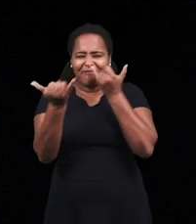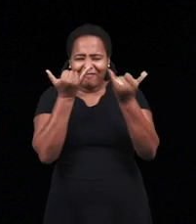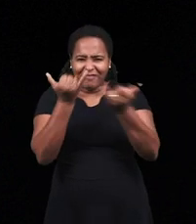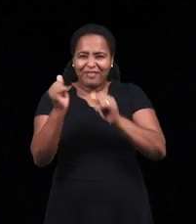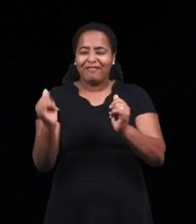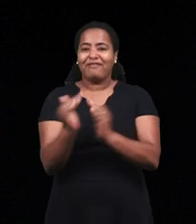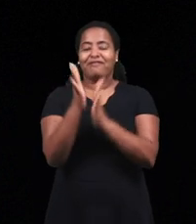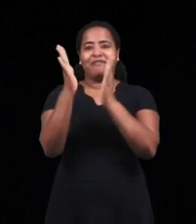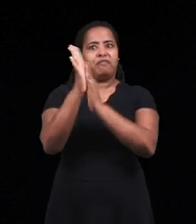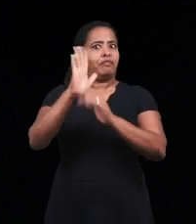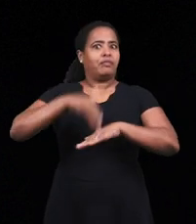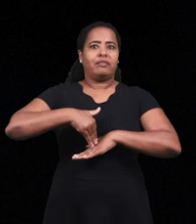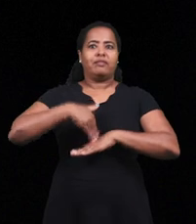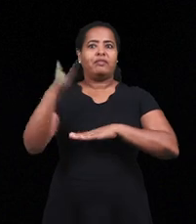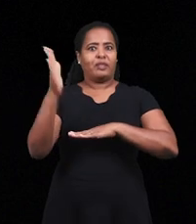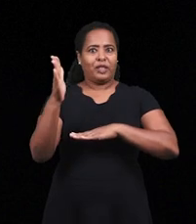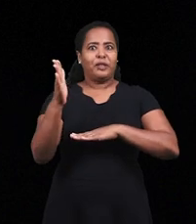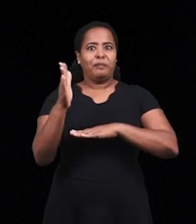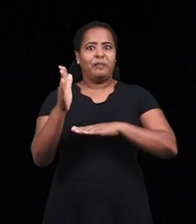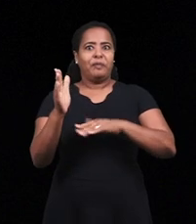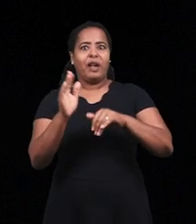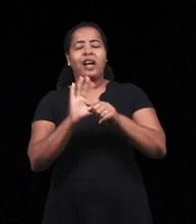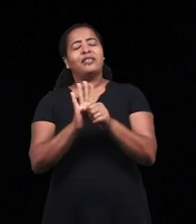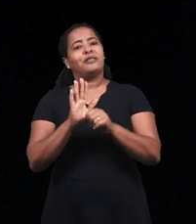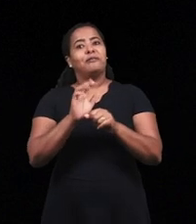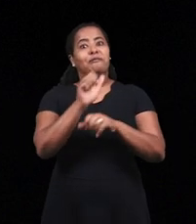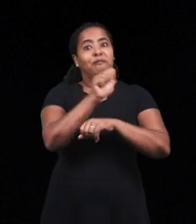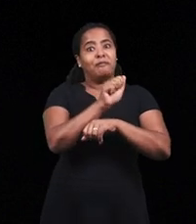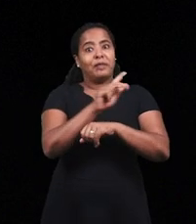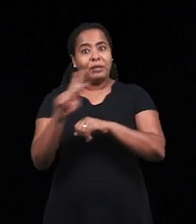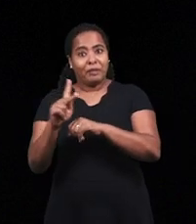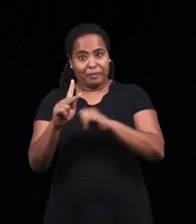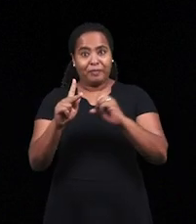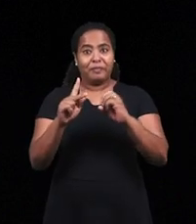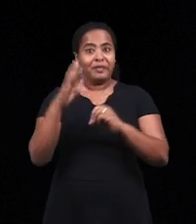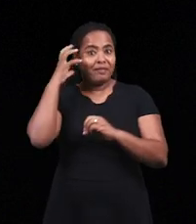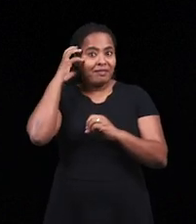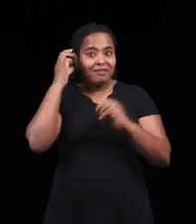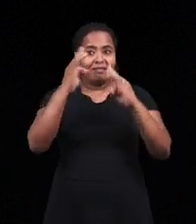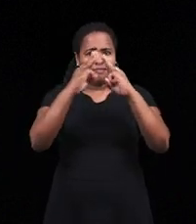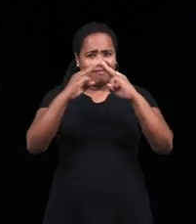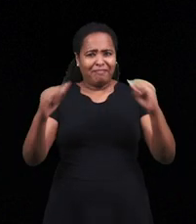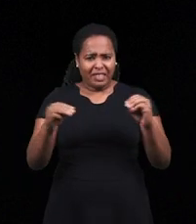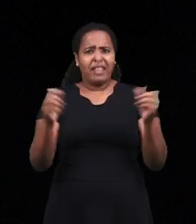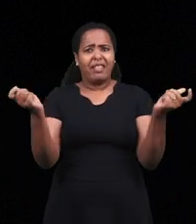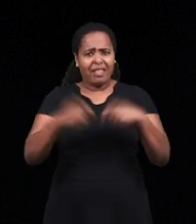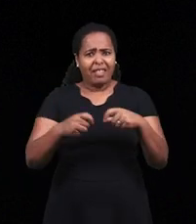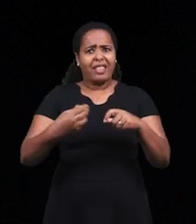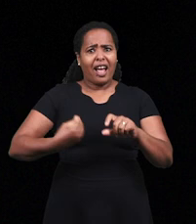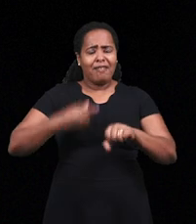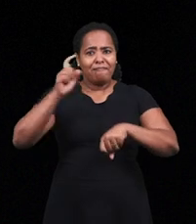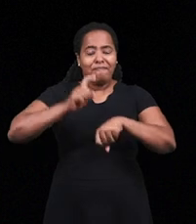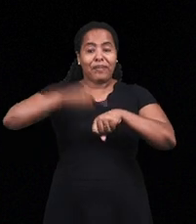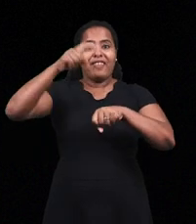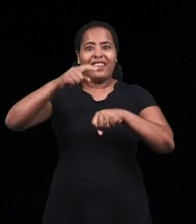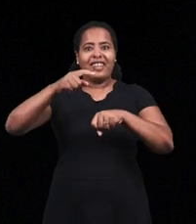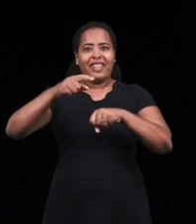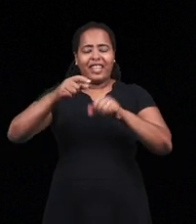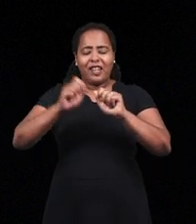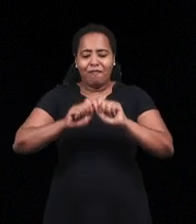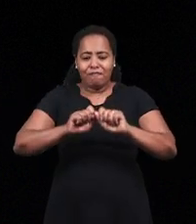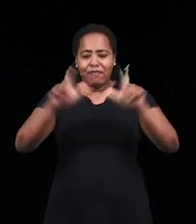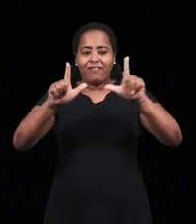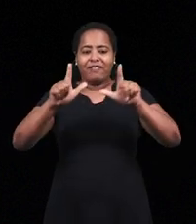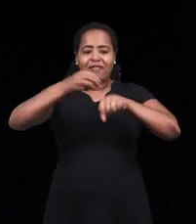Манаима. Там и видео, и псалмы, и богослужение, и радио вы можете послушать вживую,